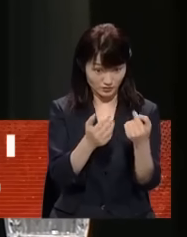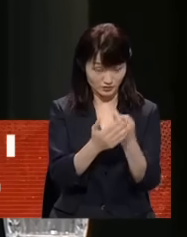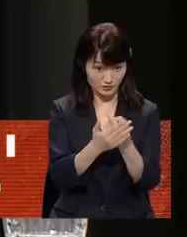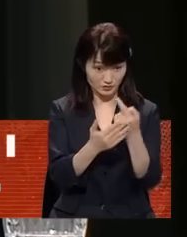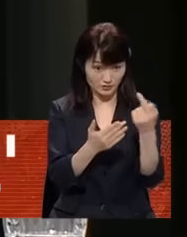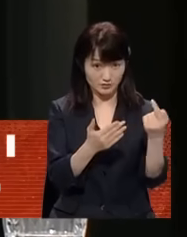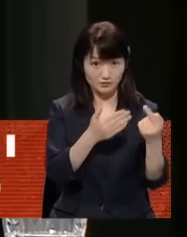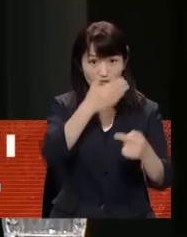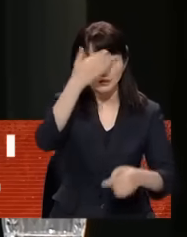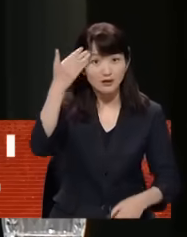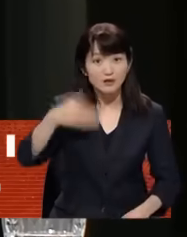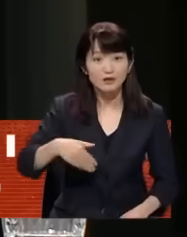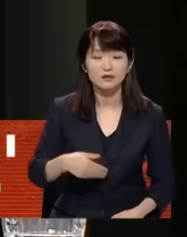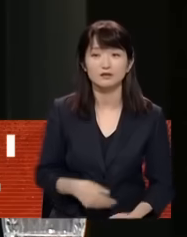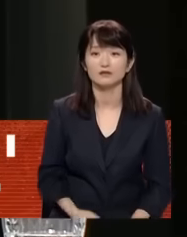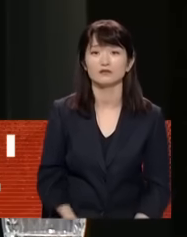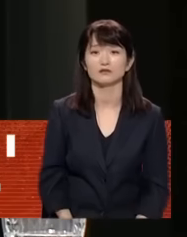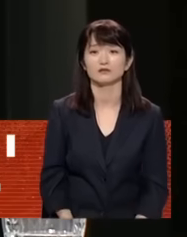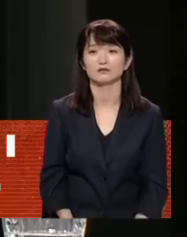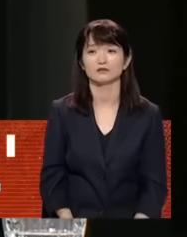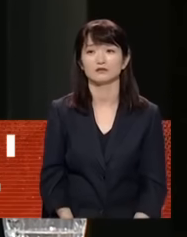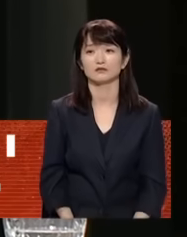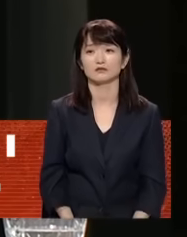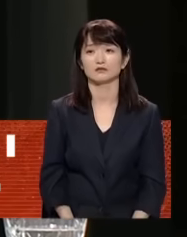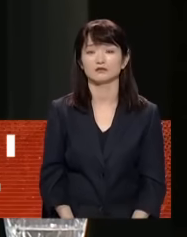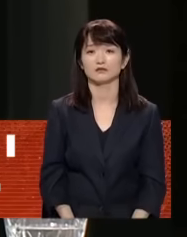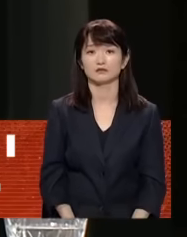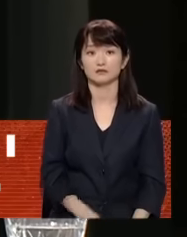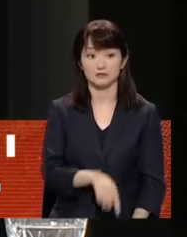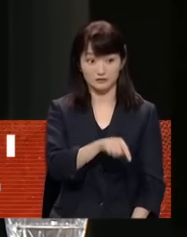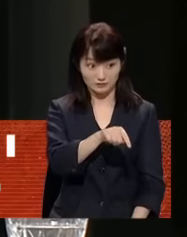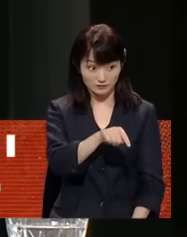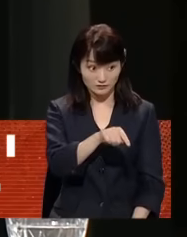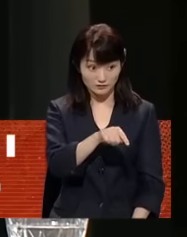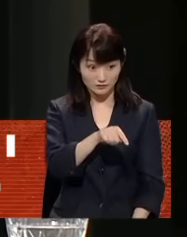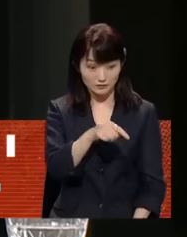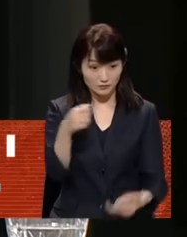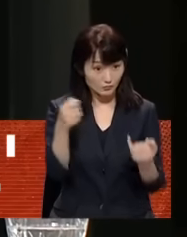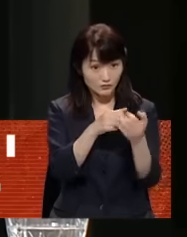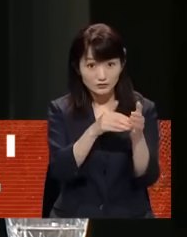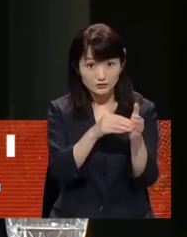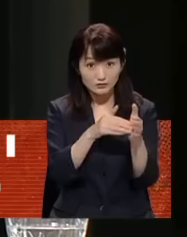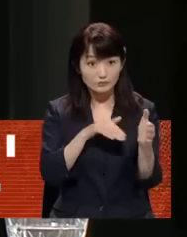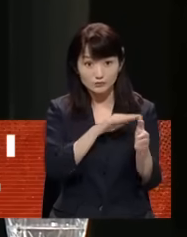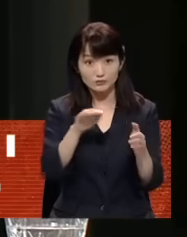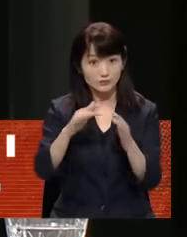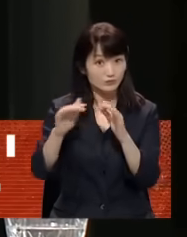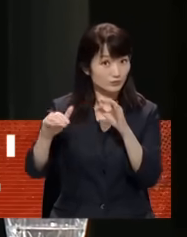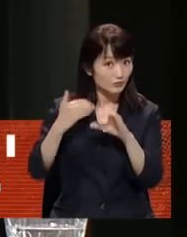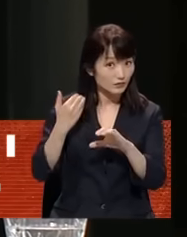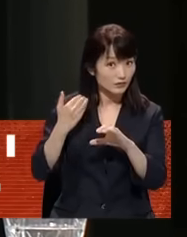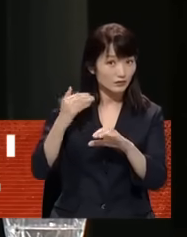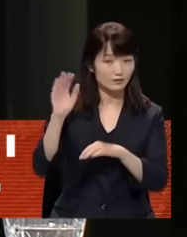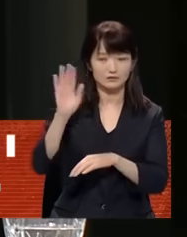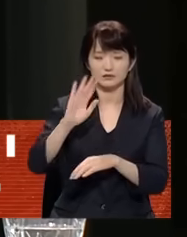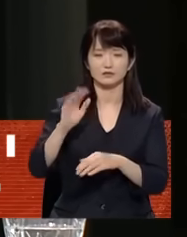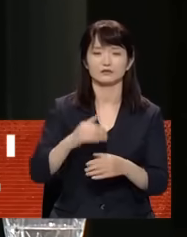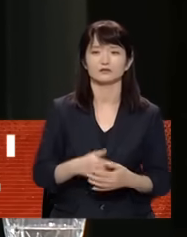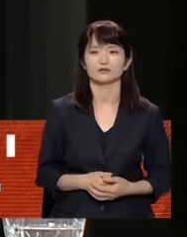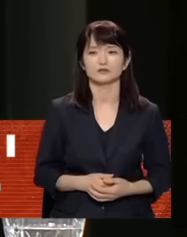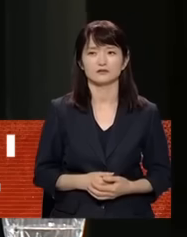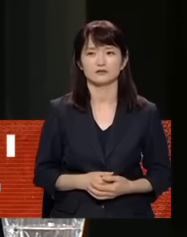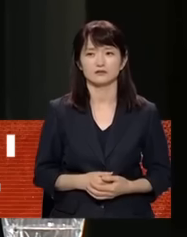정말 다행이죠 그런데 이제 그랬으면 저희한테 제보를 주시진 않았겠죠 그냥 아 그럴 기미가 보이면